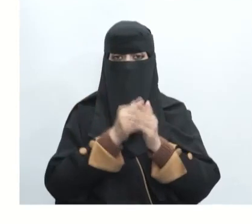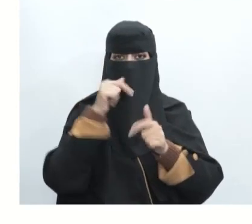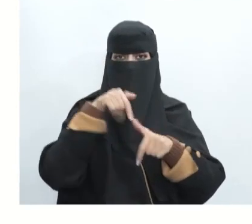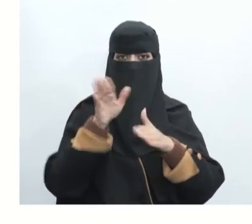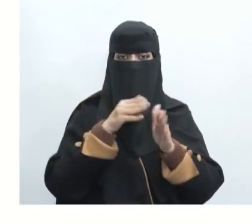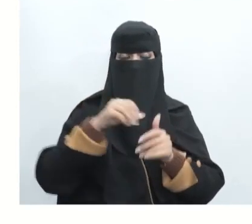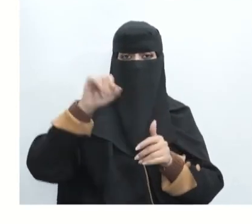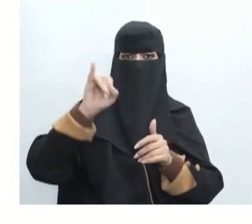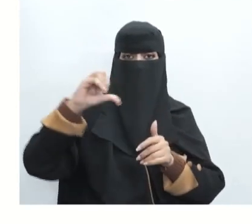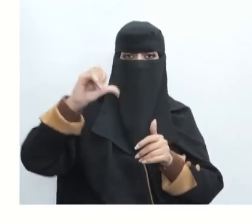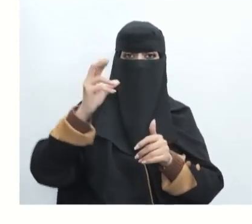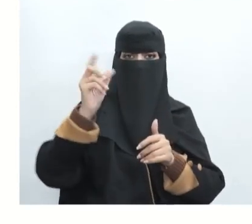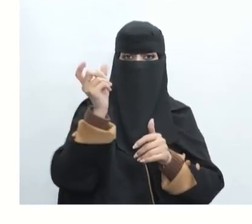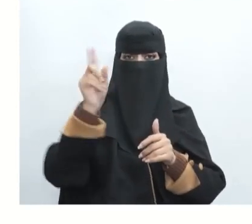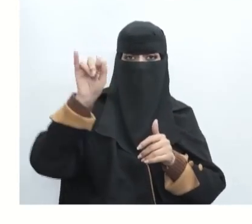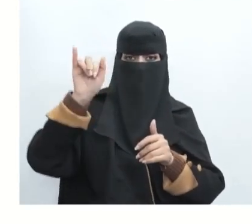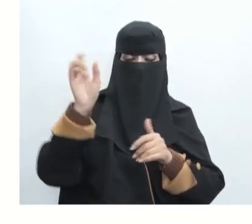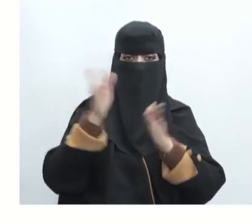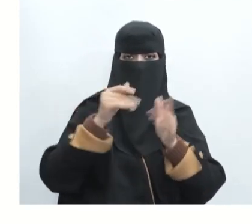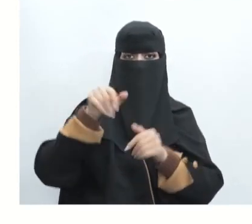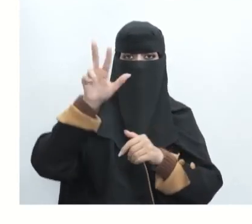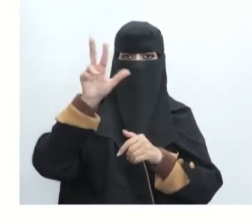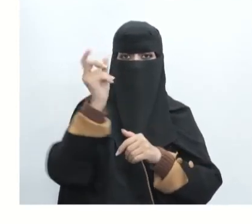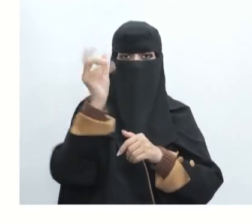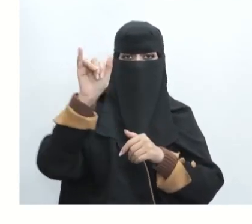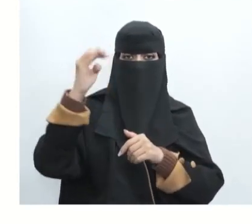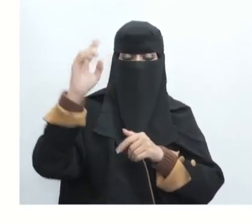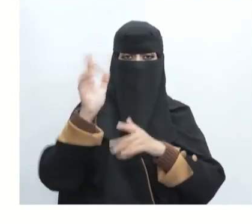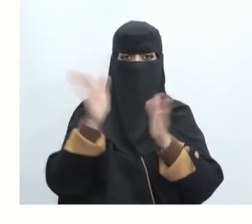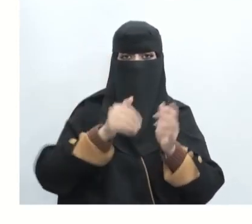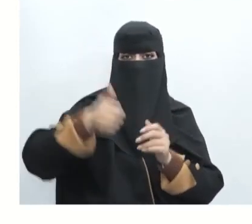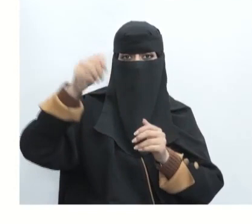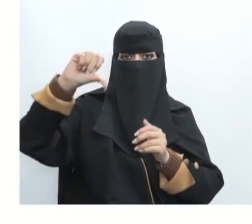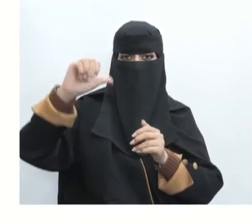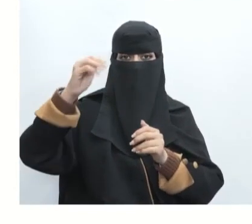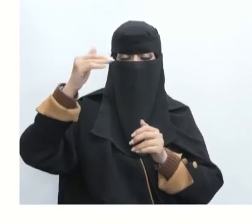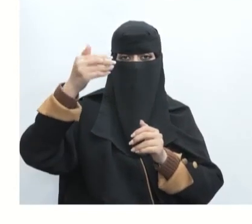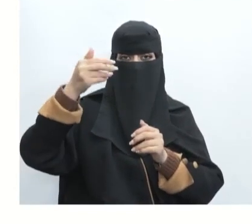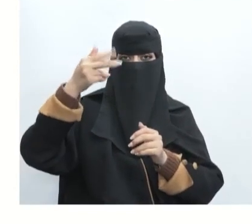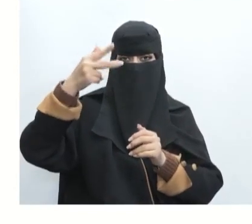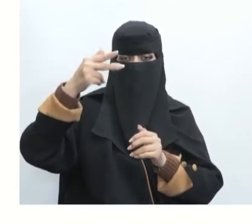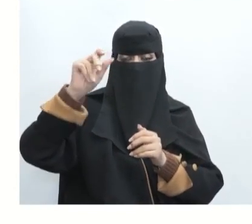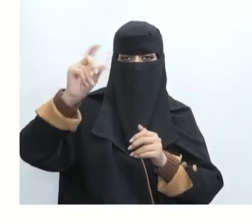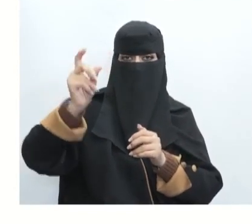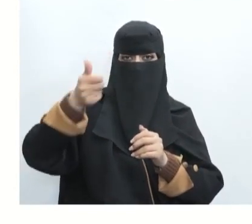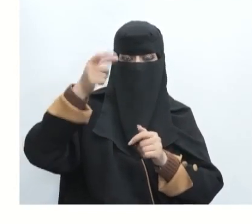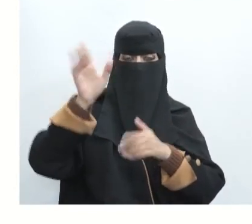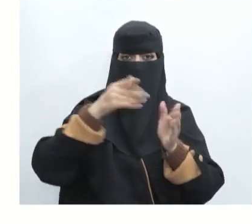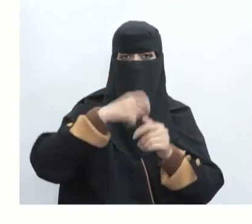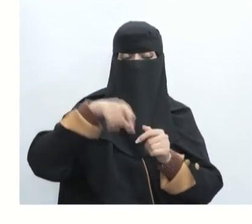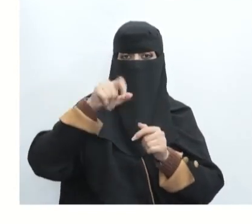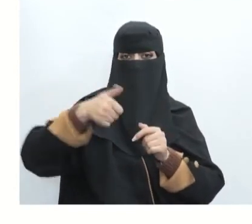وموزمبيق والنيجر واوغندا وافغانستان وتونس